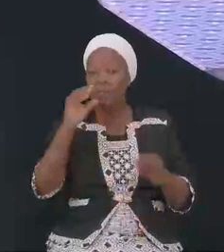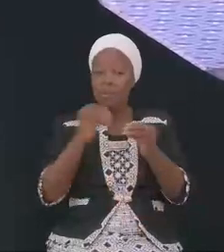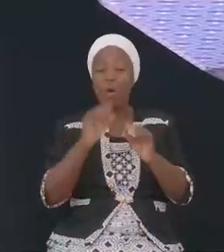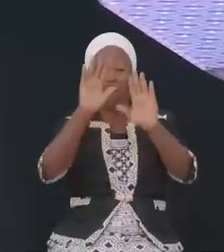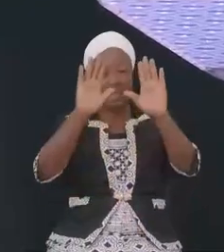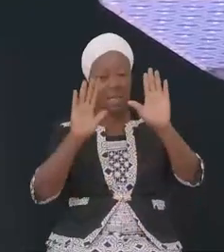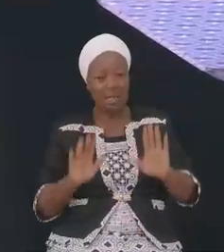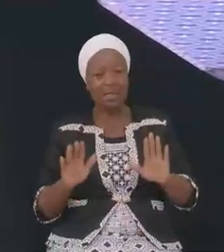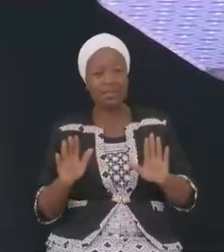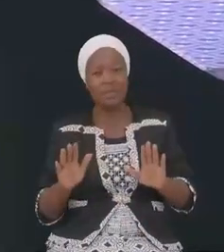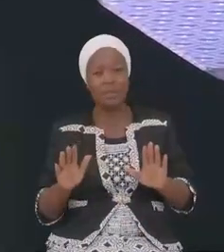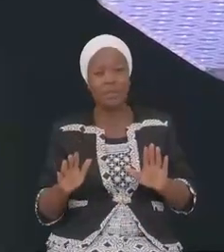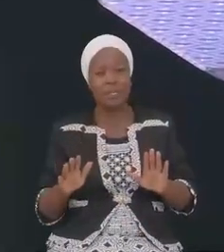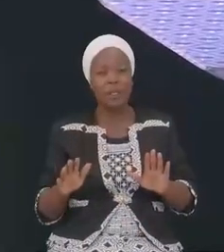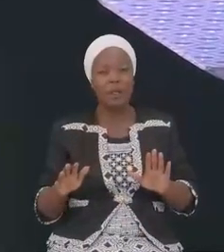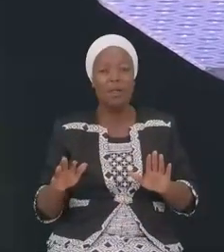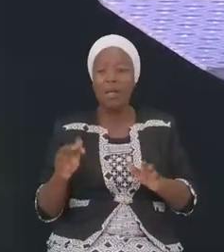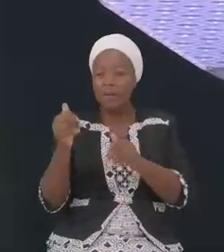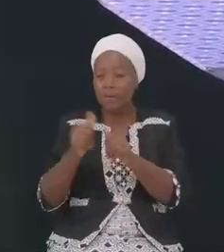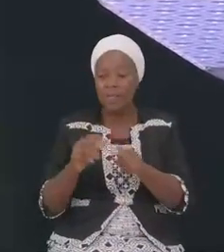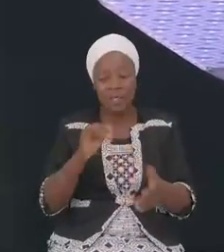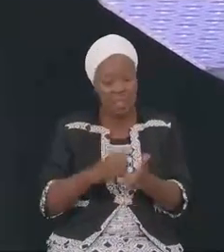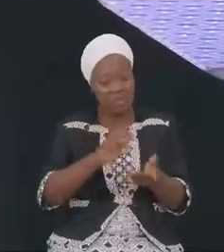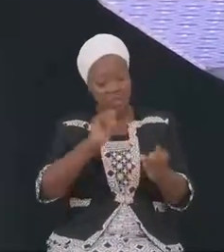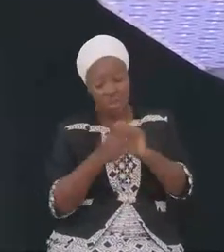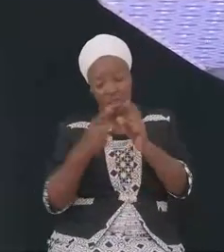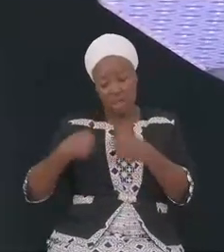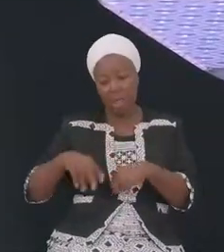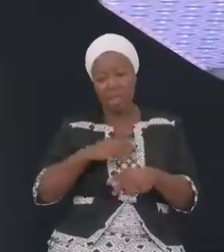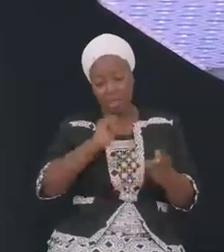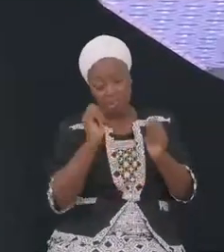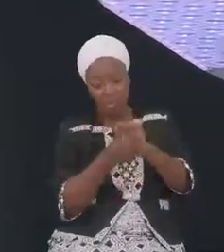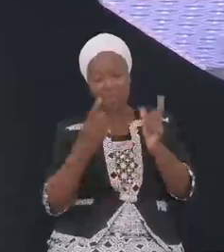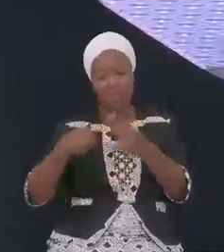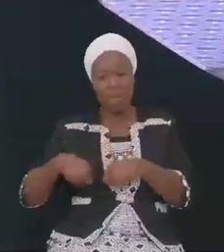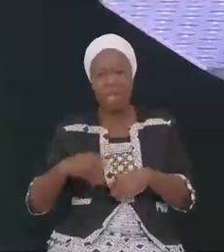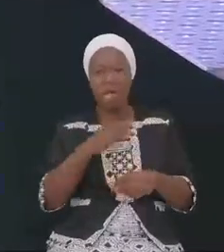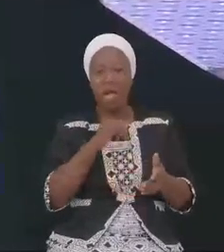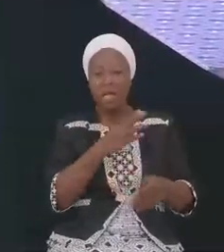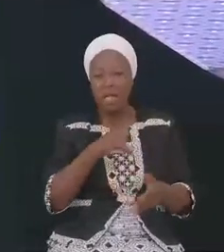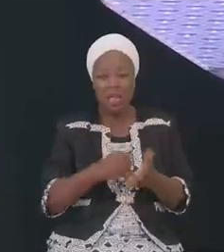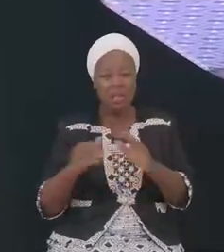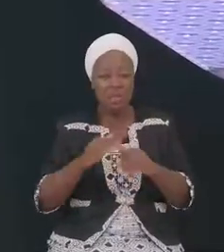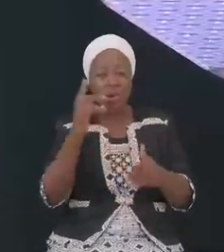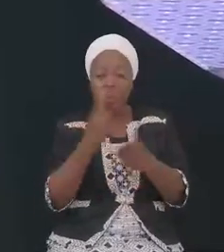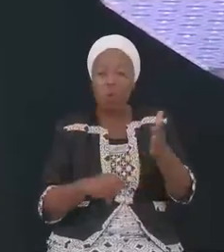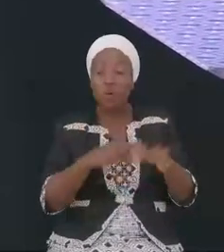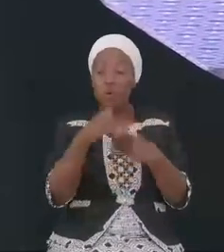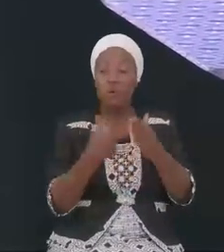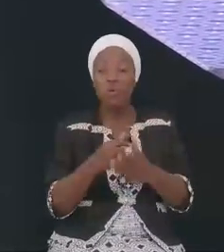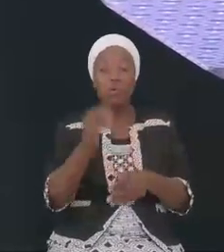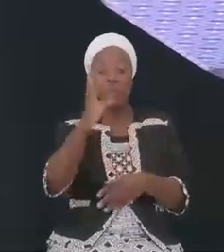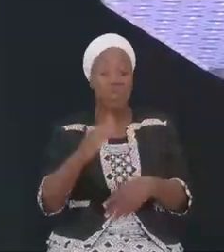excellent. Alors, il change le cœur, il transforme le cœur. Il fait ce que ses ministres dans